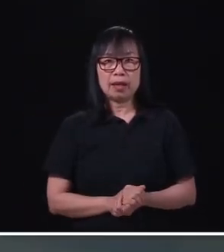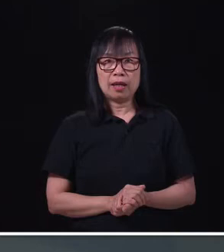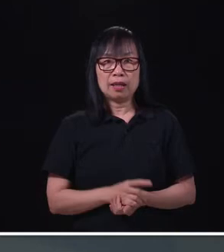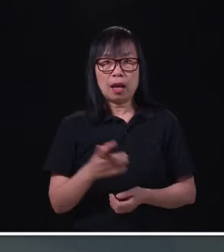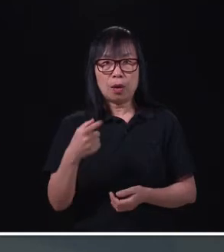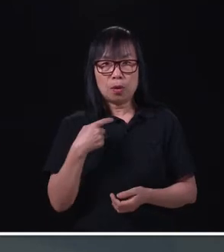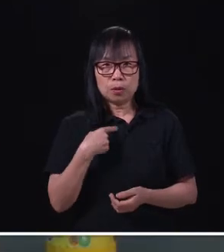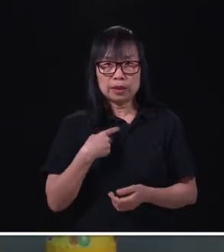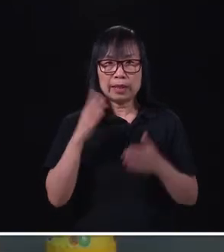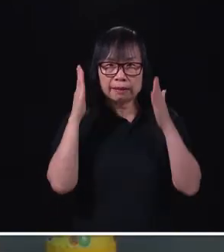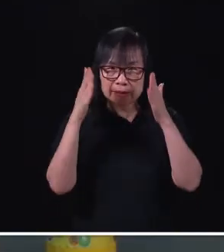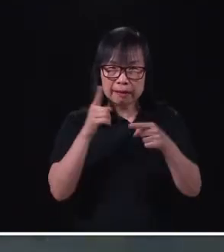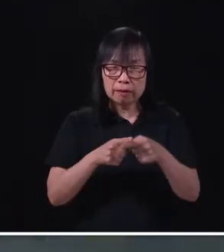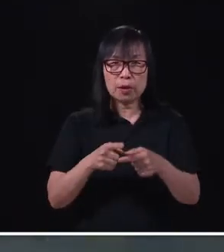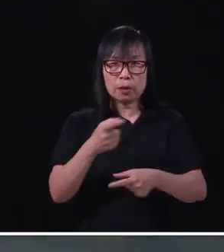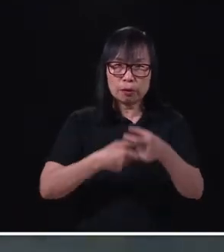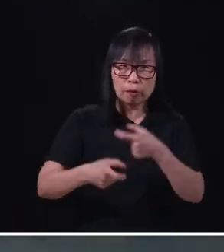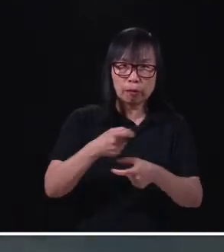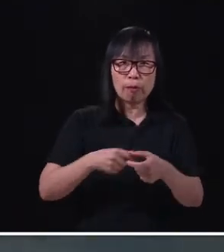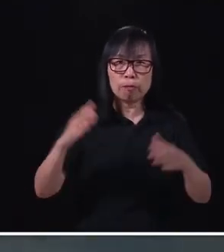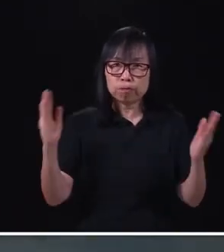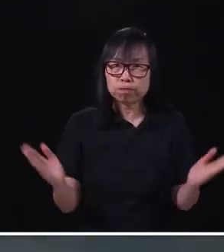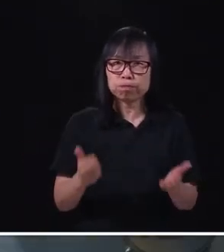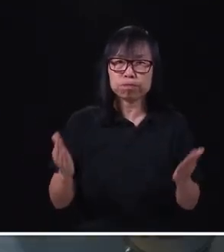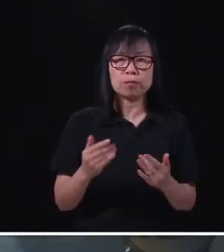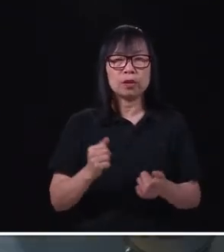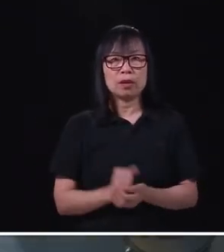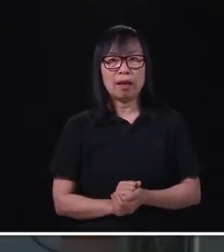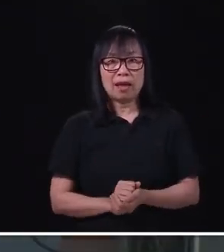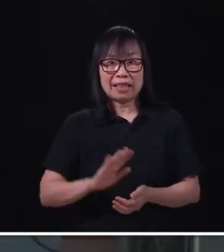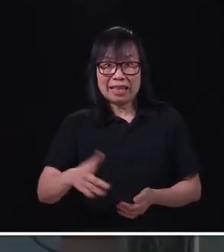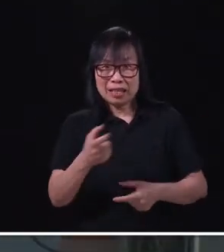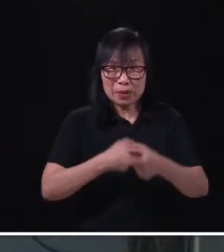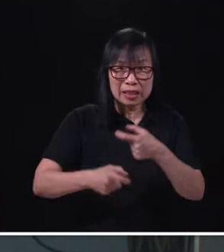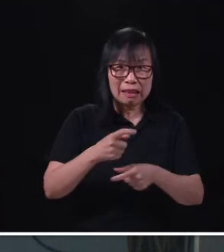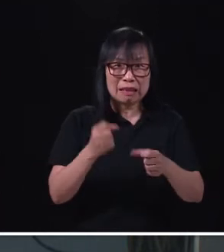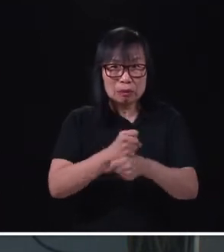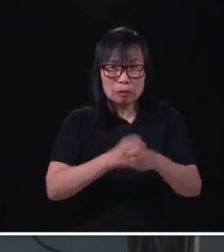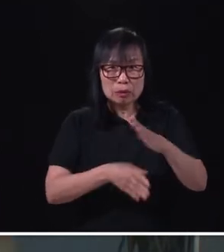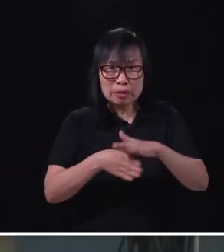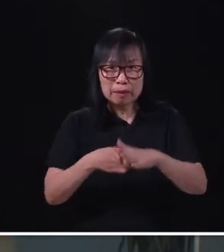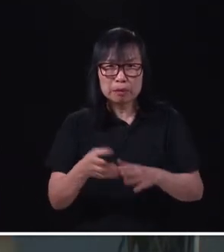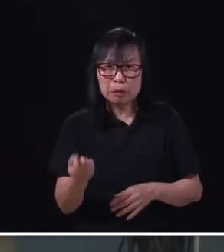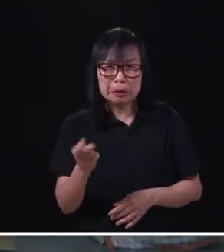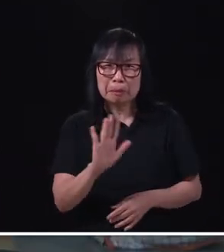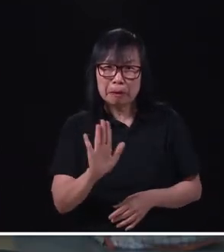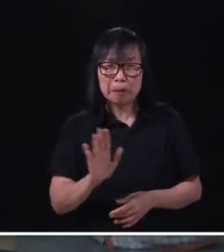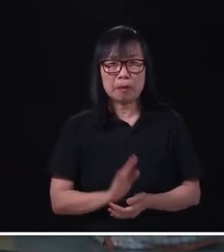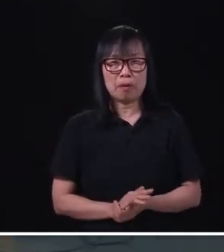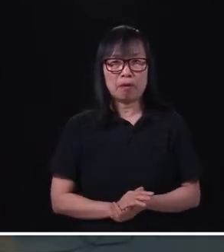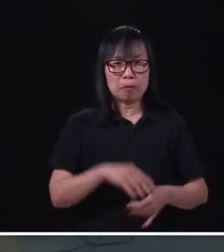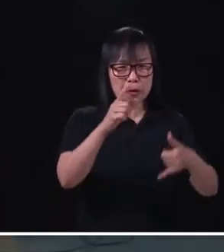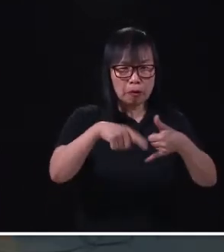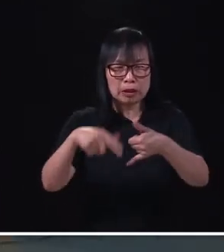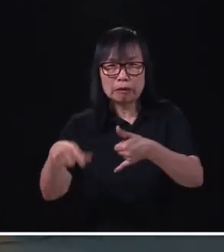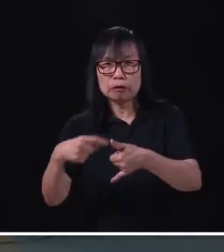率性无为到认真经营，的确令人鼓舞。但系要经营一间 studio 又谈何容易呢？各